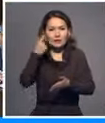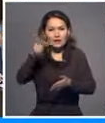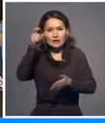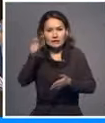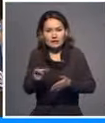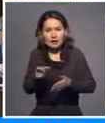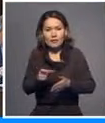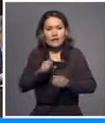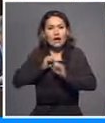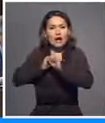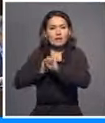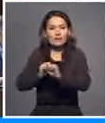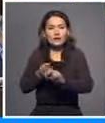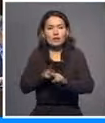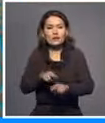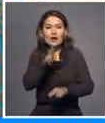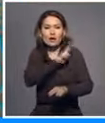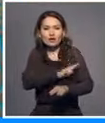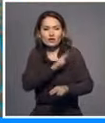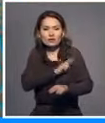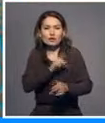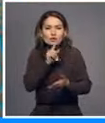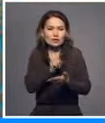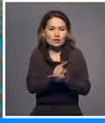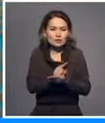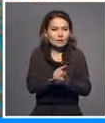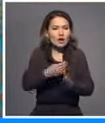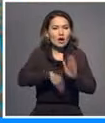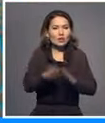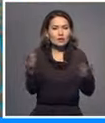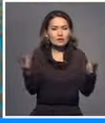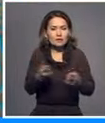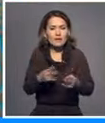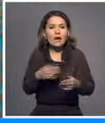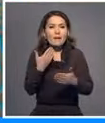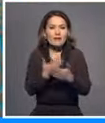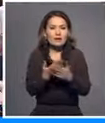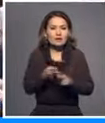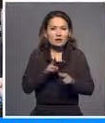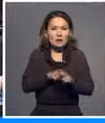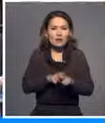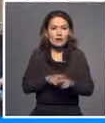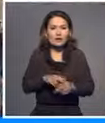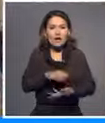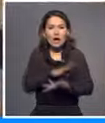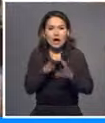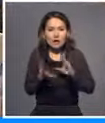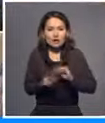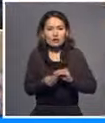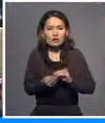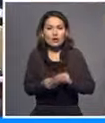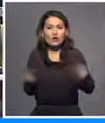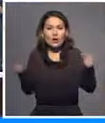меншікті басқаратын ұйымдар тарапынан болатын қызметтерін асыра пайдалануды жоюды көздейді. Мәселен, ұйымның сыйақыны жинау, бөлу және төлеу